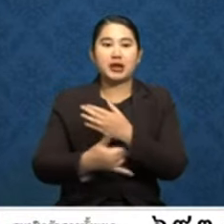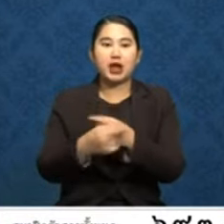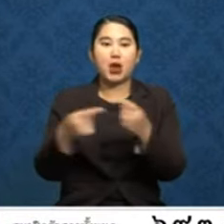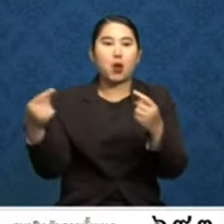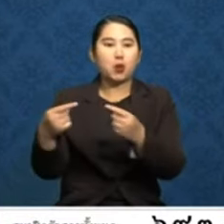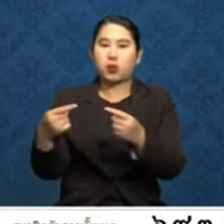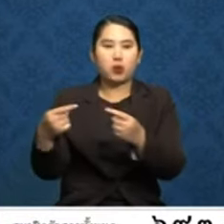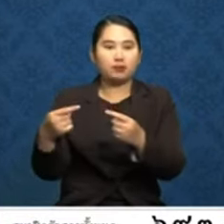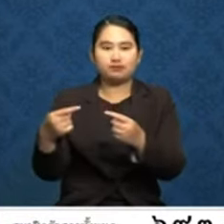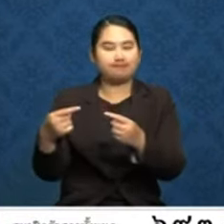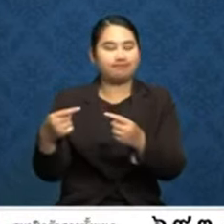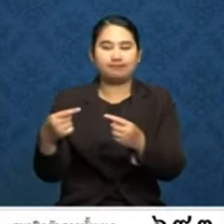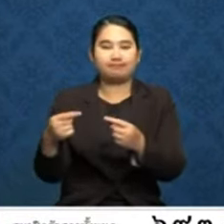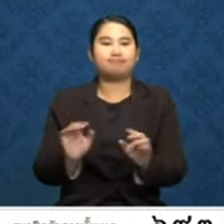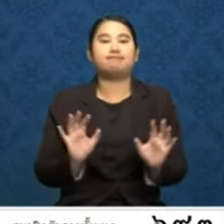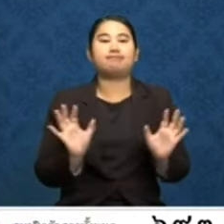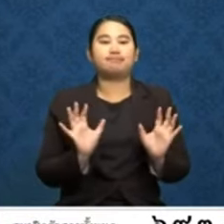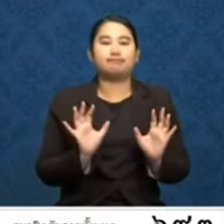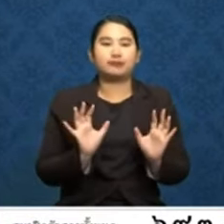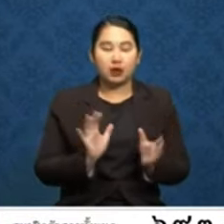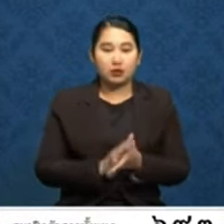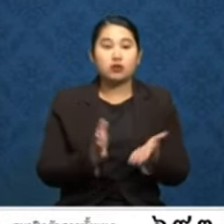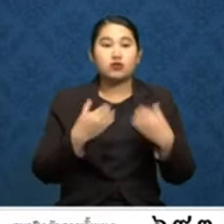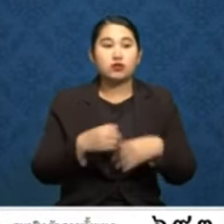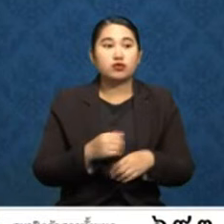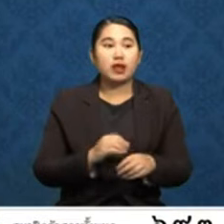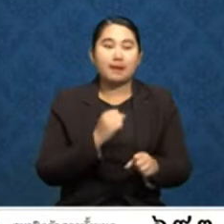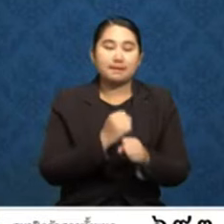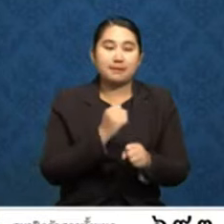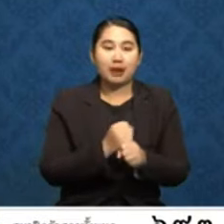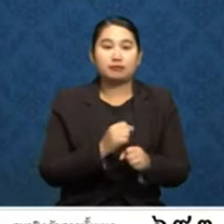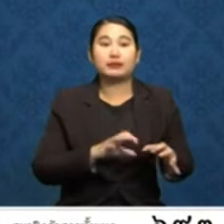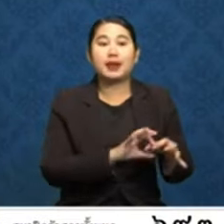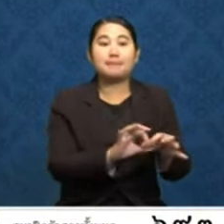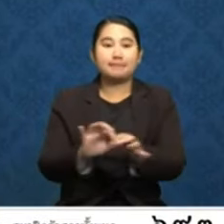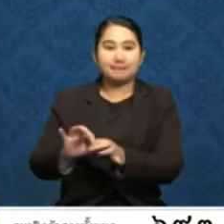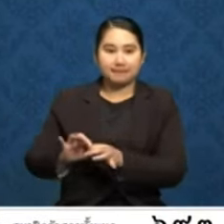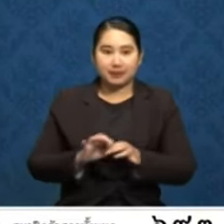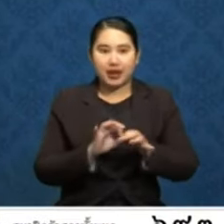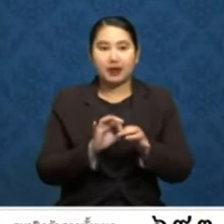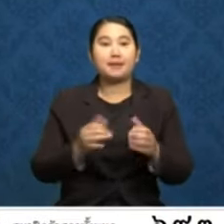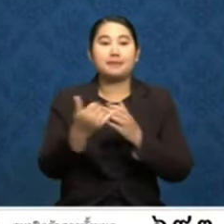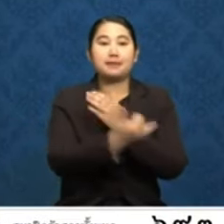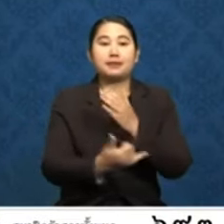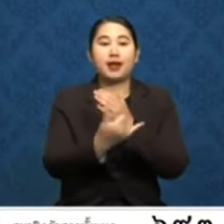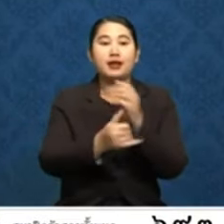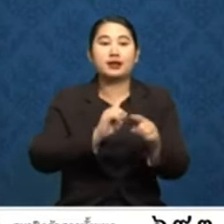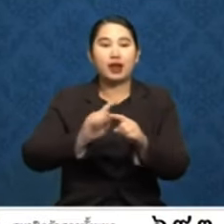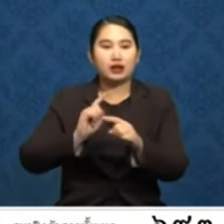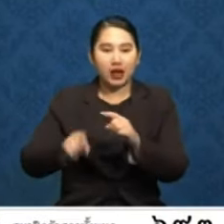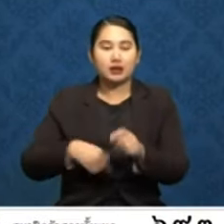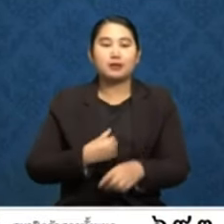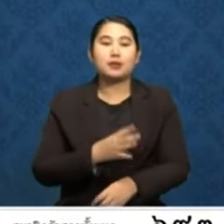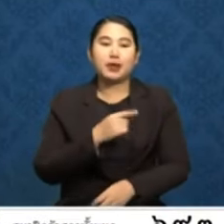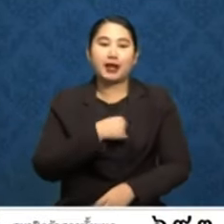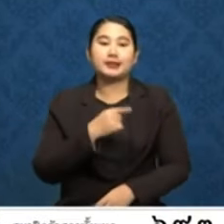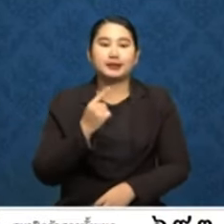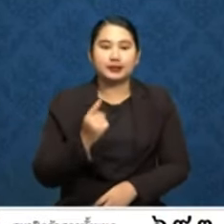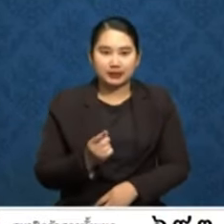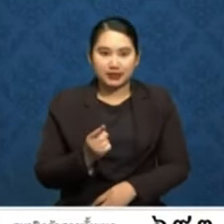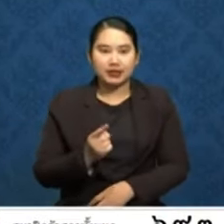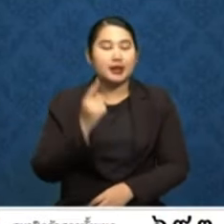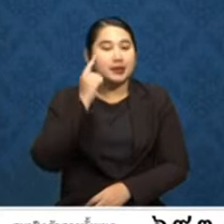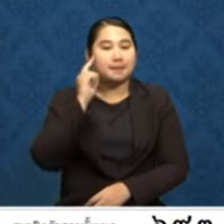ศ non-conflict และจะดำเนินความสัมพันธ์กับนานาประเทศอย่างจริงใจและสร้างสร